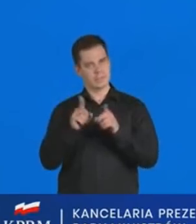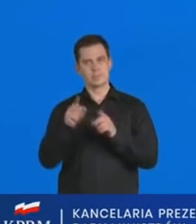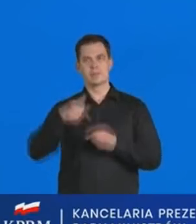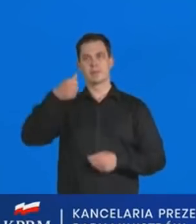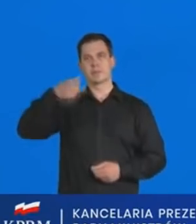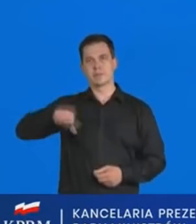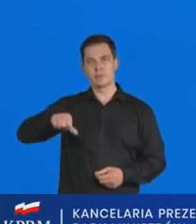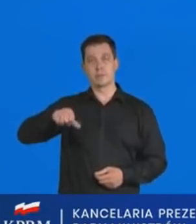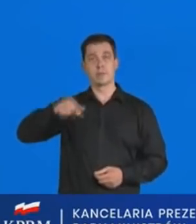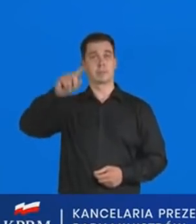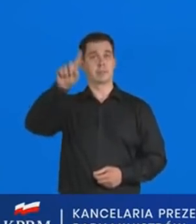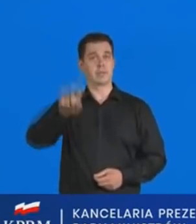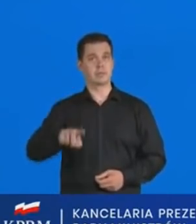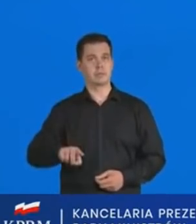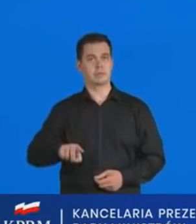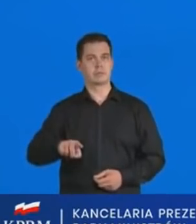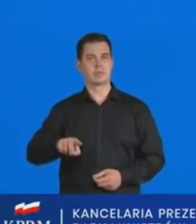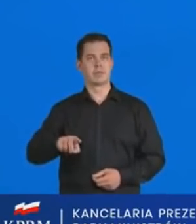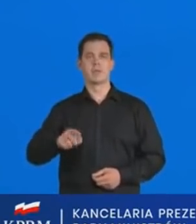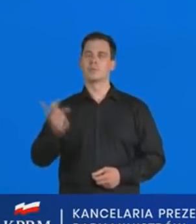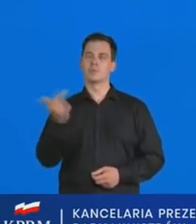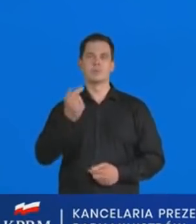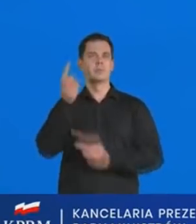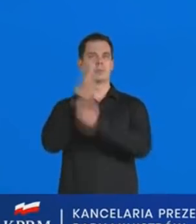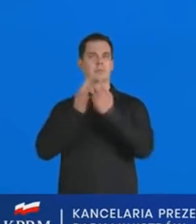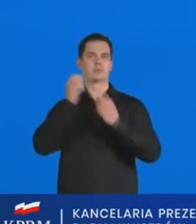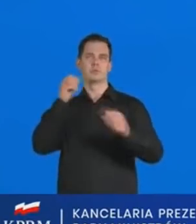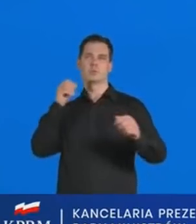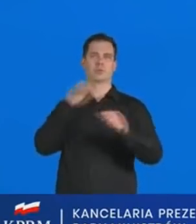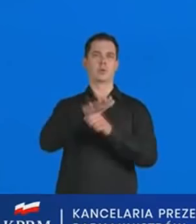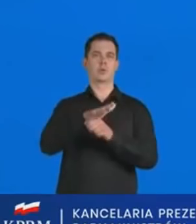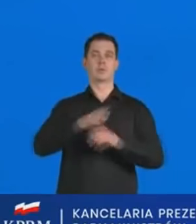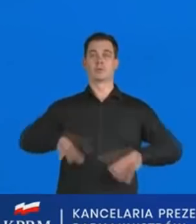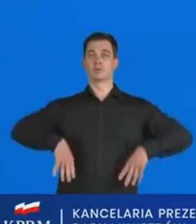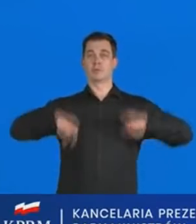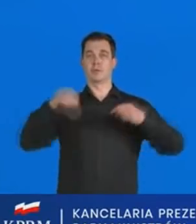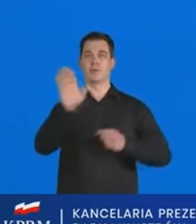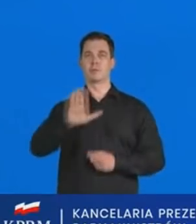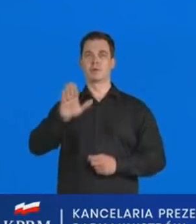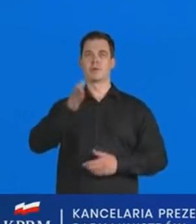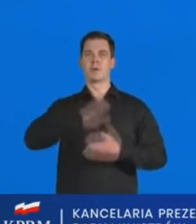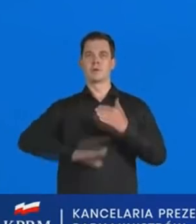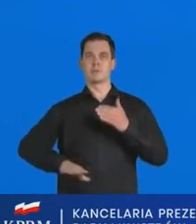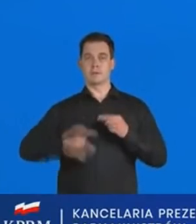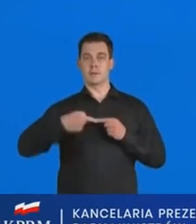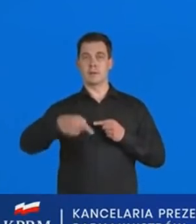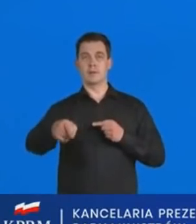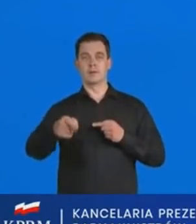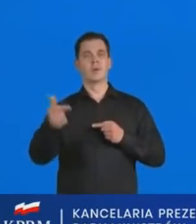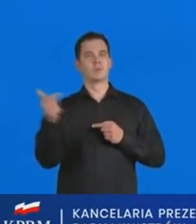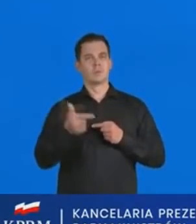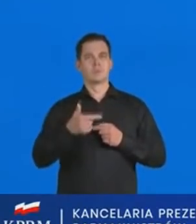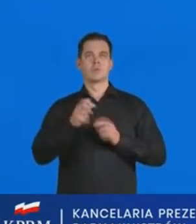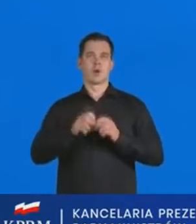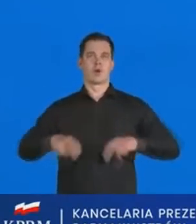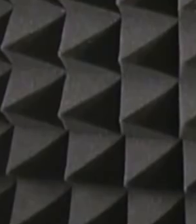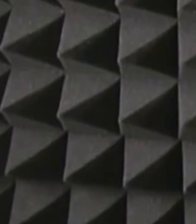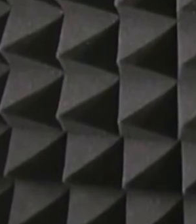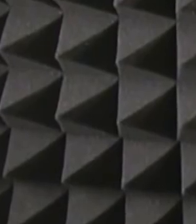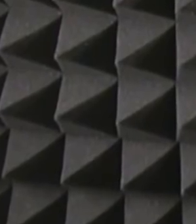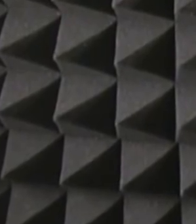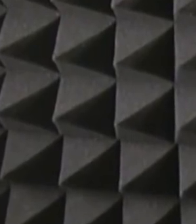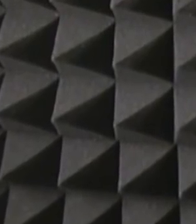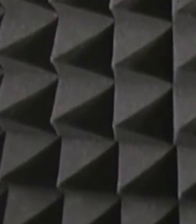tydzień co za miesiąc myśleć o tym żeby święta bożego narodzenia mogły być spędzone rodzinnie